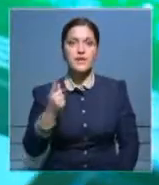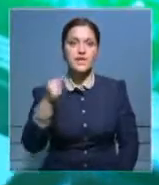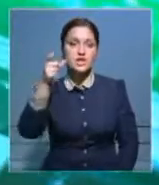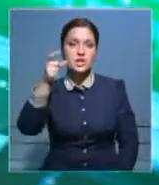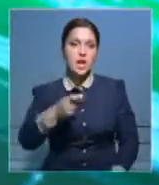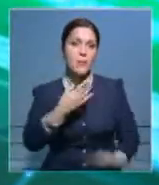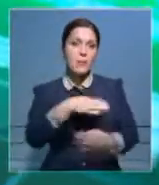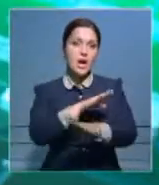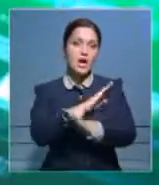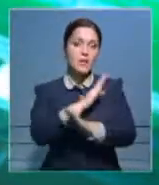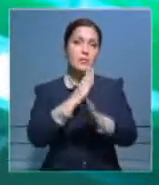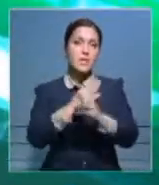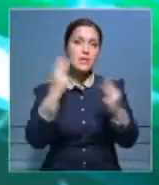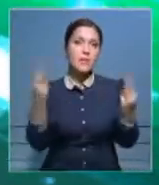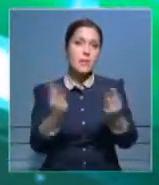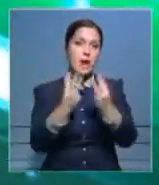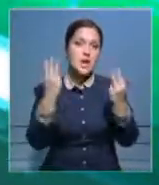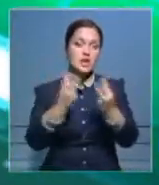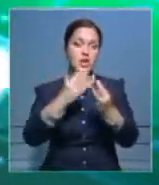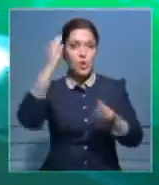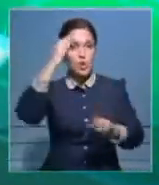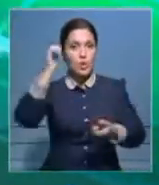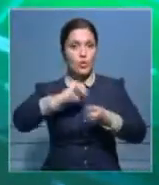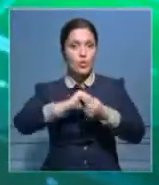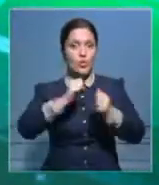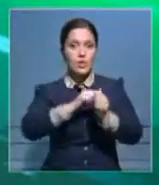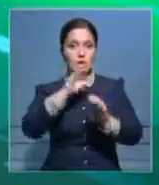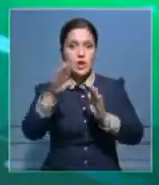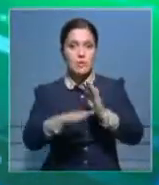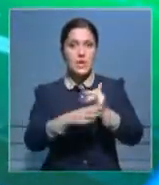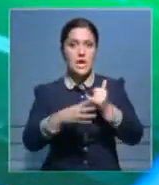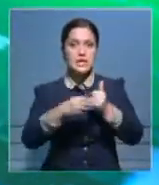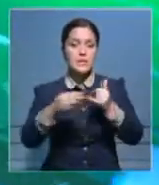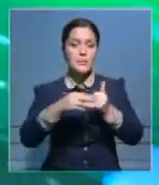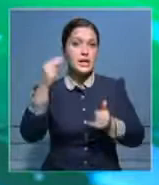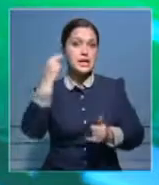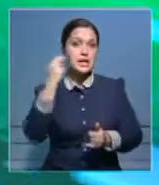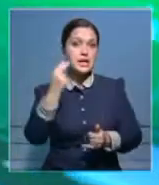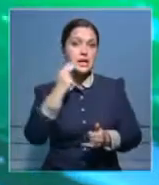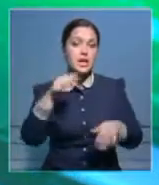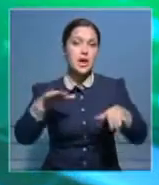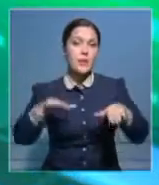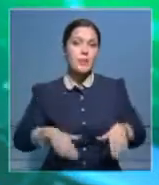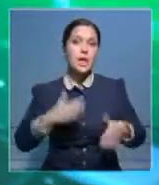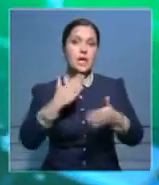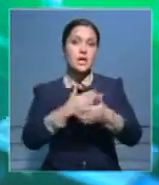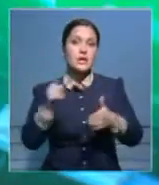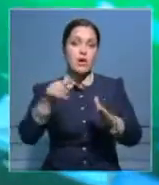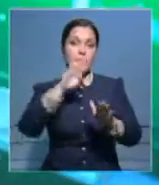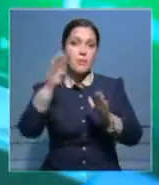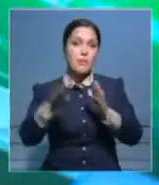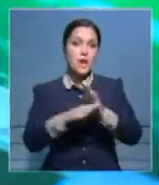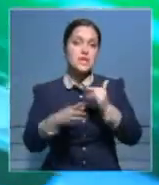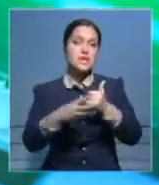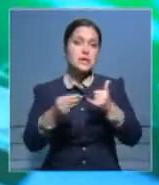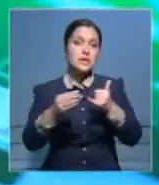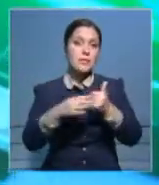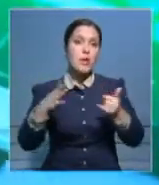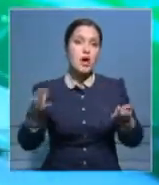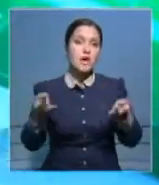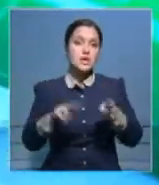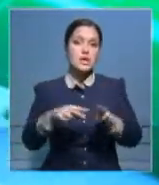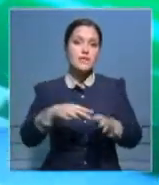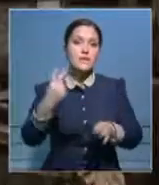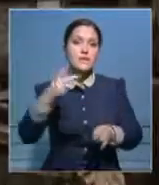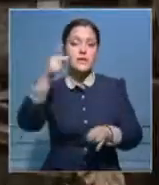21 человек погиб в результате пожара на угольной шахте в провинции Хэйлунцзянь на северо-востоке Китая. Ранее сообщалось, что в ловушке под